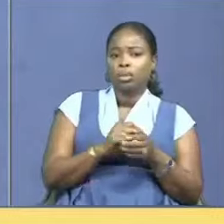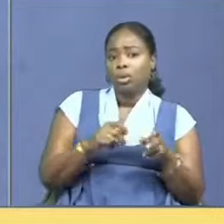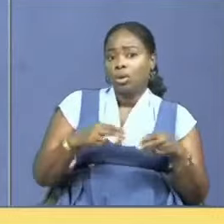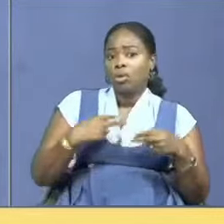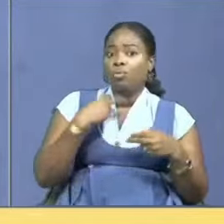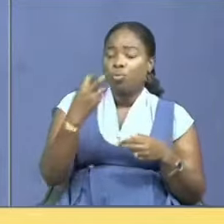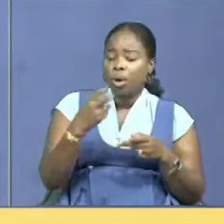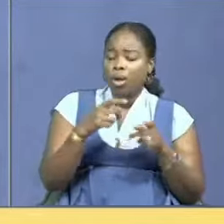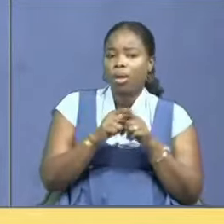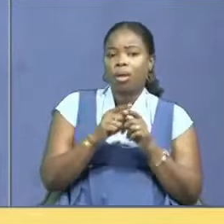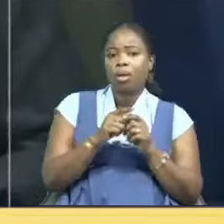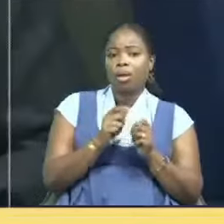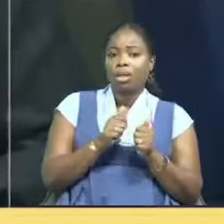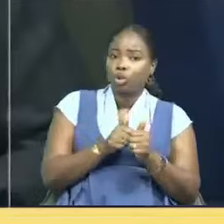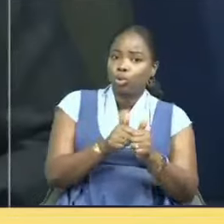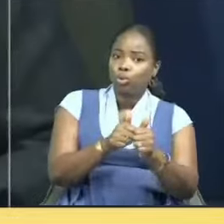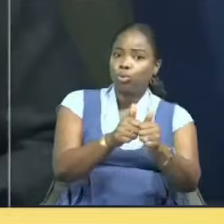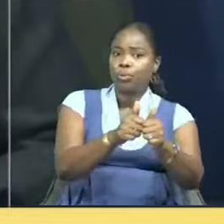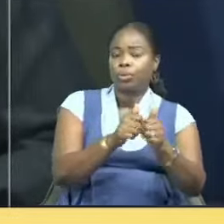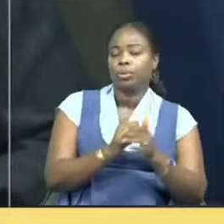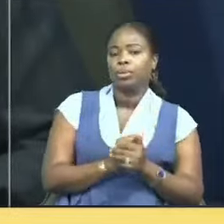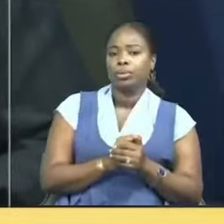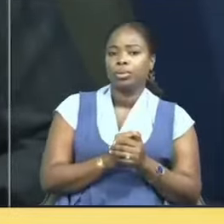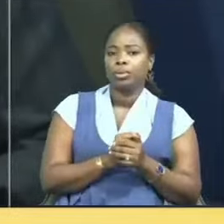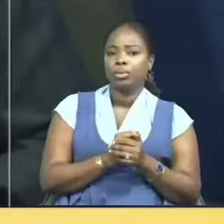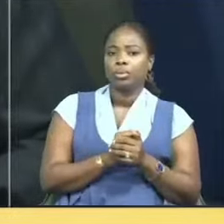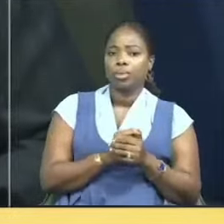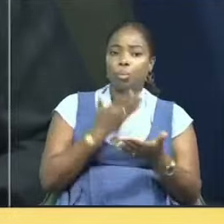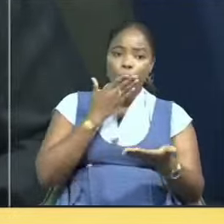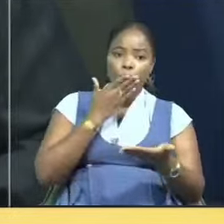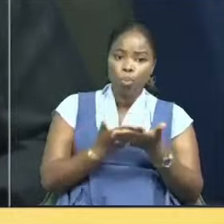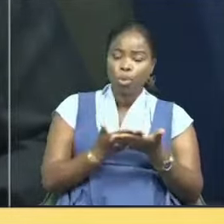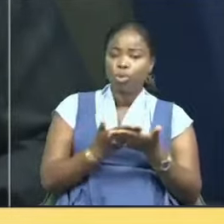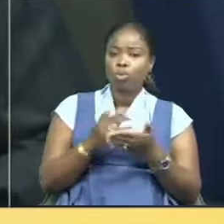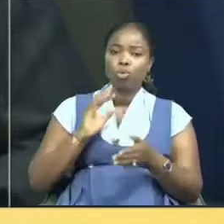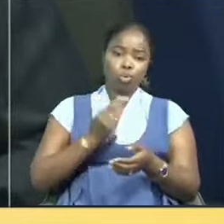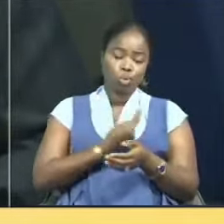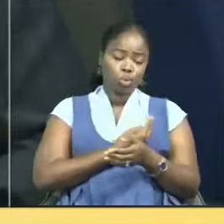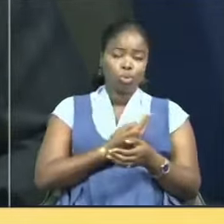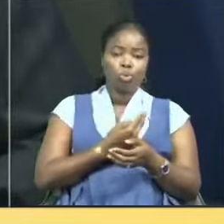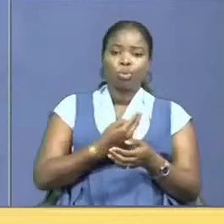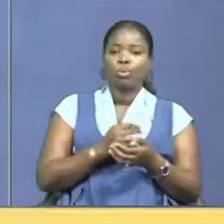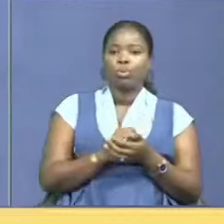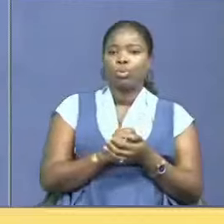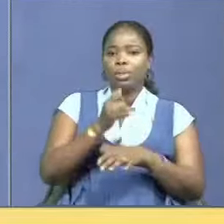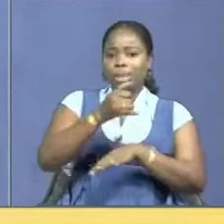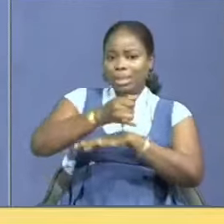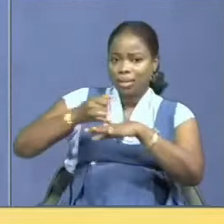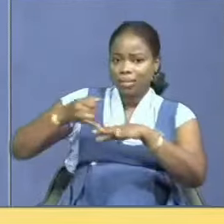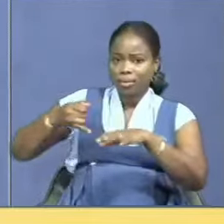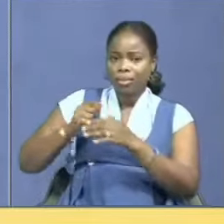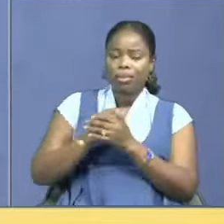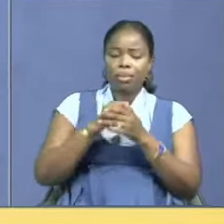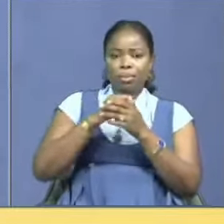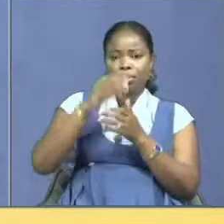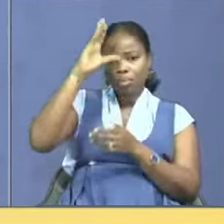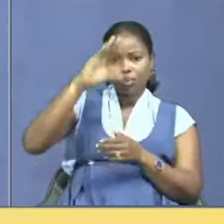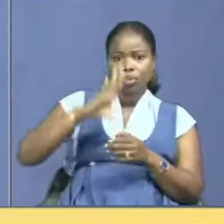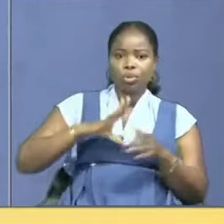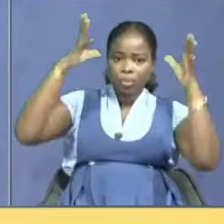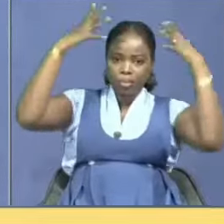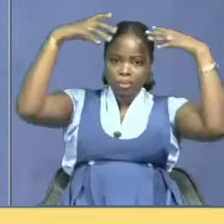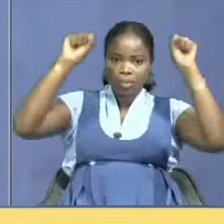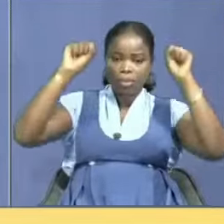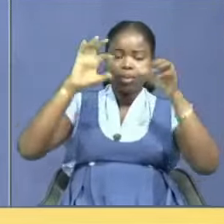du garant du bon fonctionnement des institutions nous invitons très respectueusement Son Excellence Monsieur le